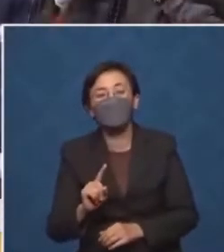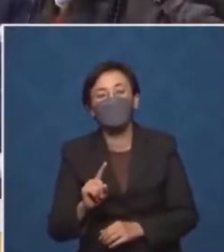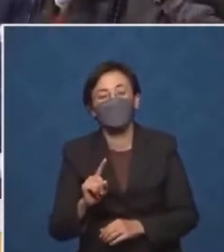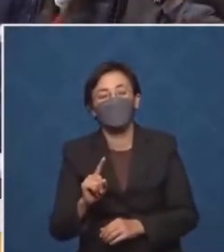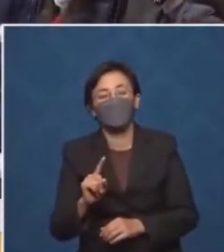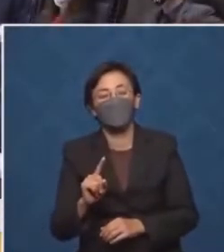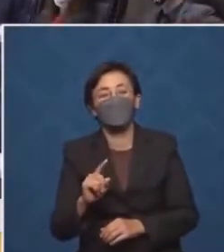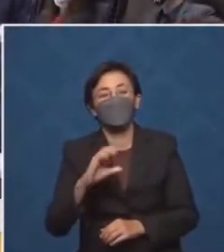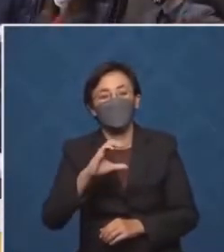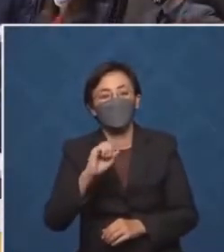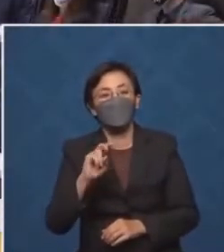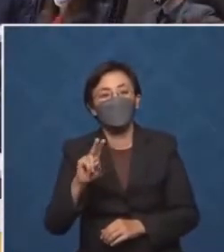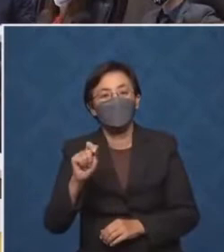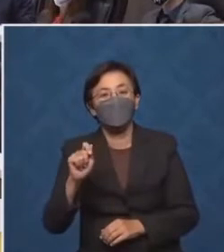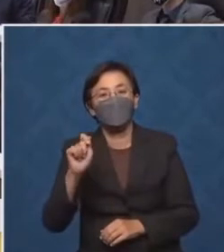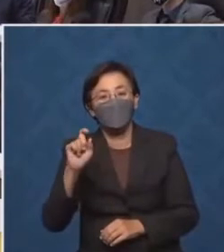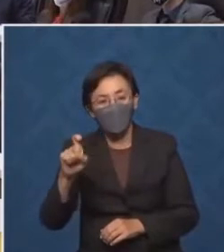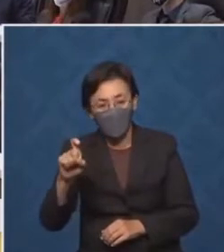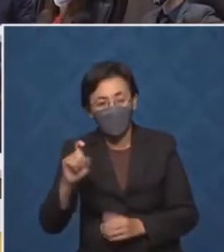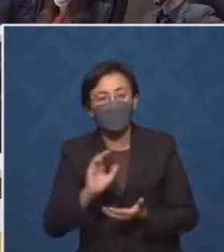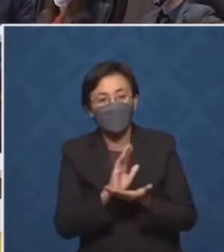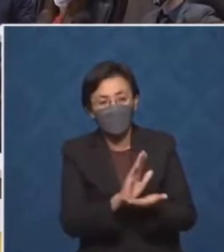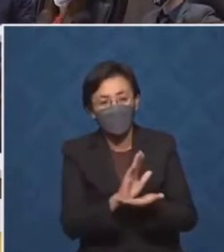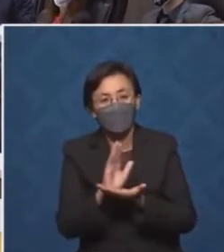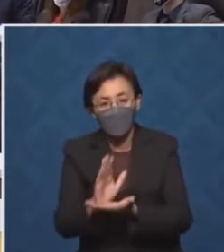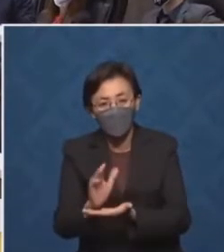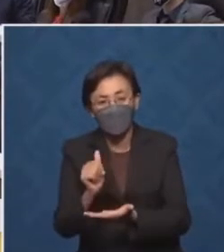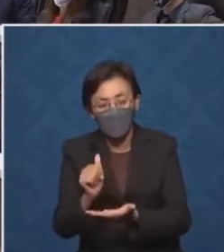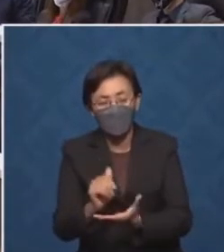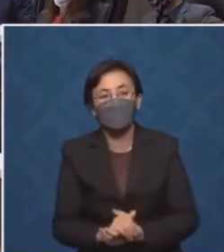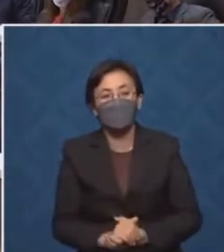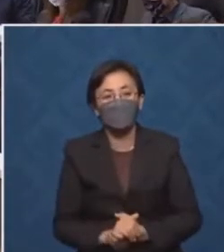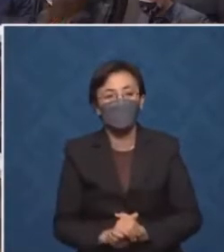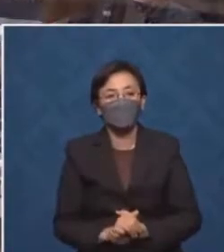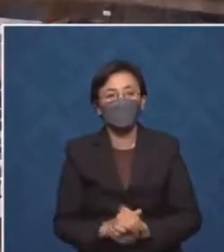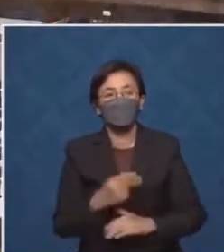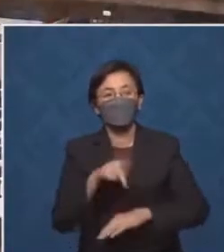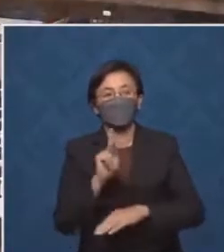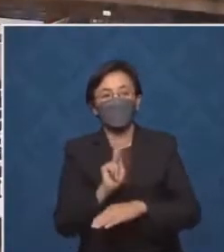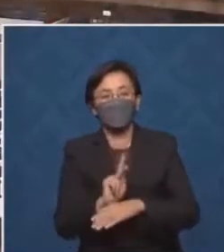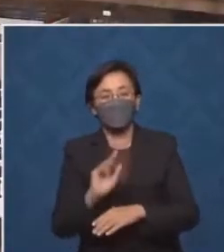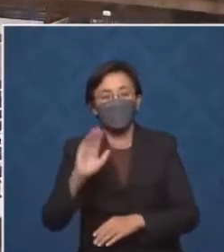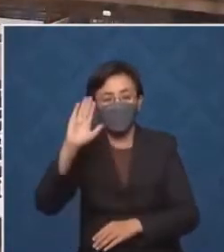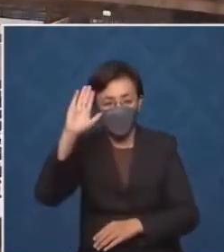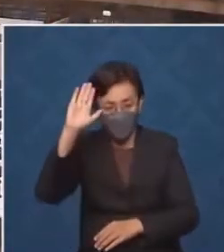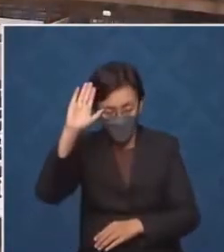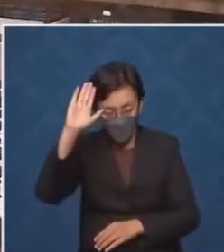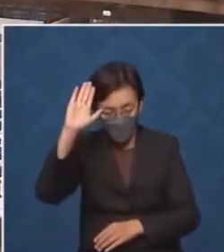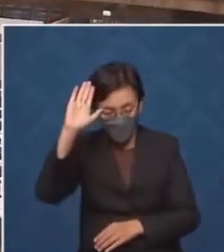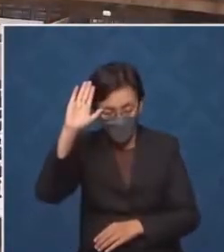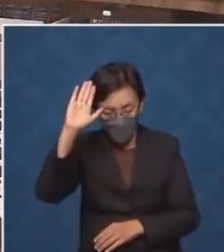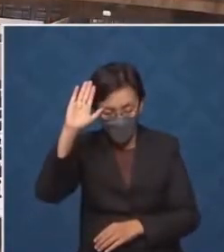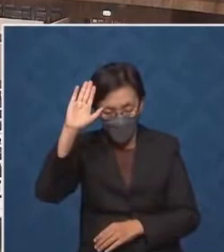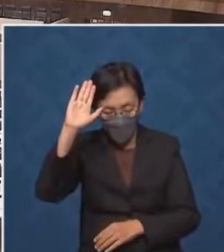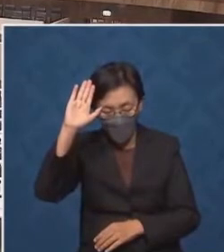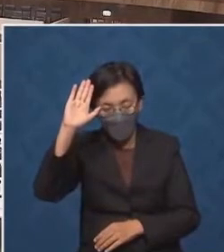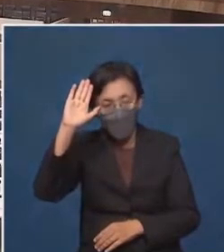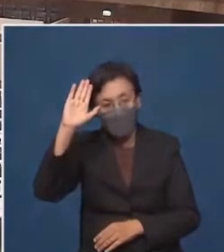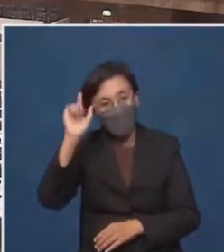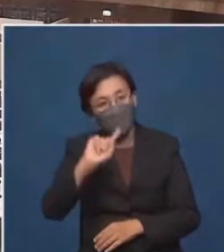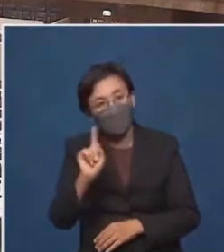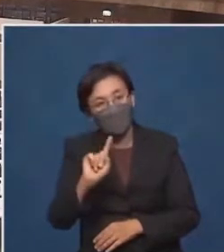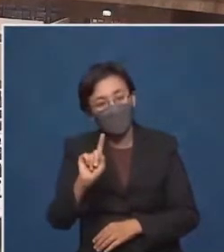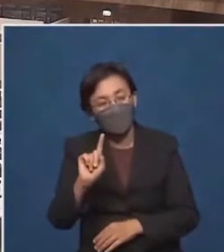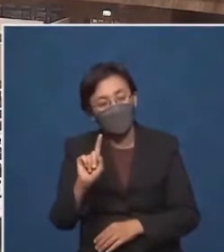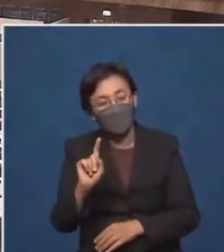atvaxเช ครัทานทครัเชิญท่สู hooks starving anymore dokład